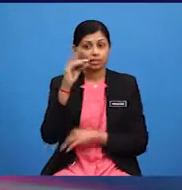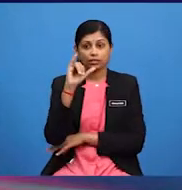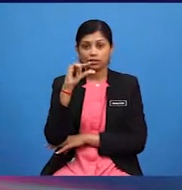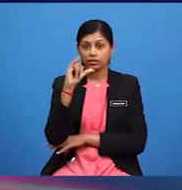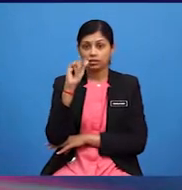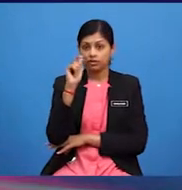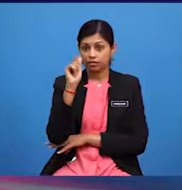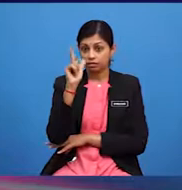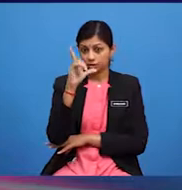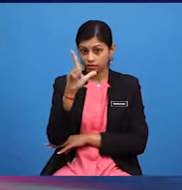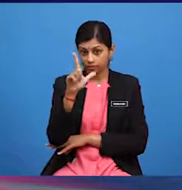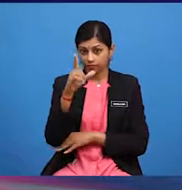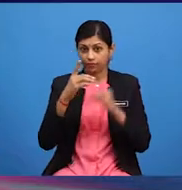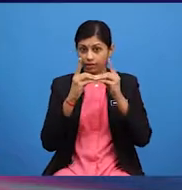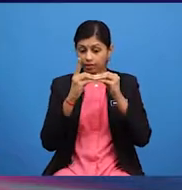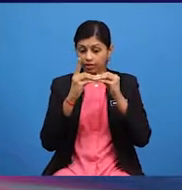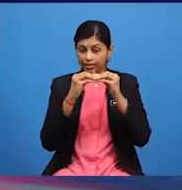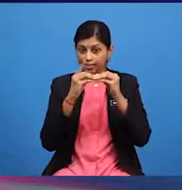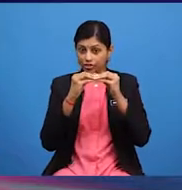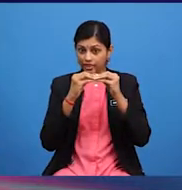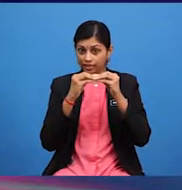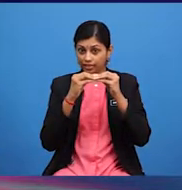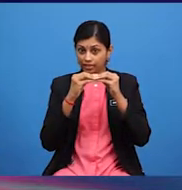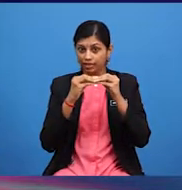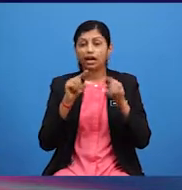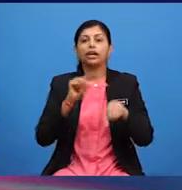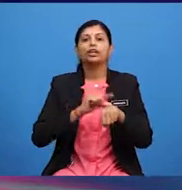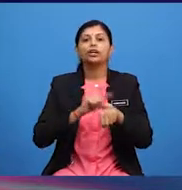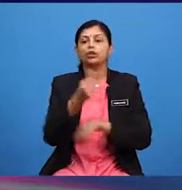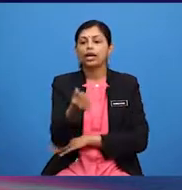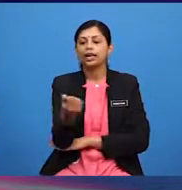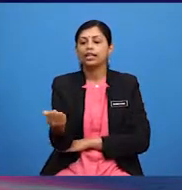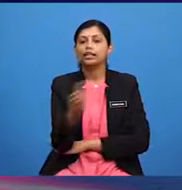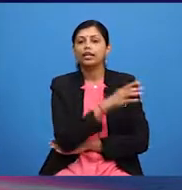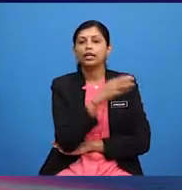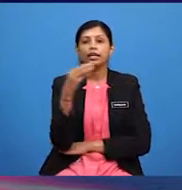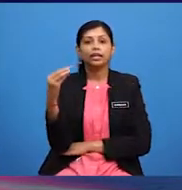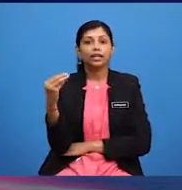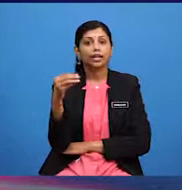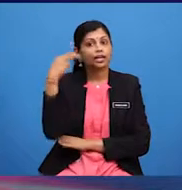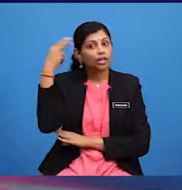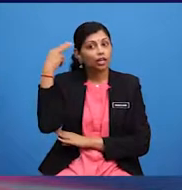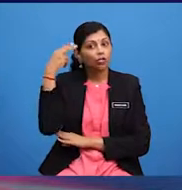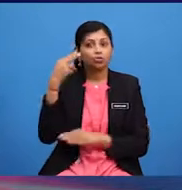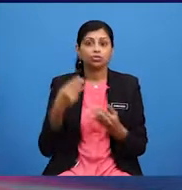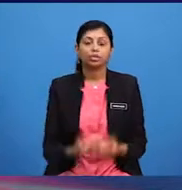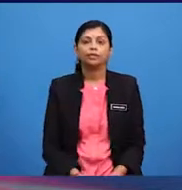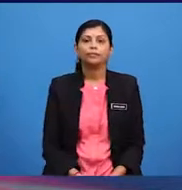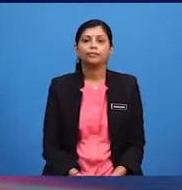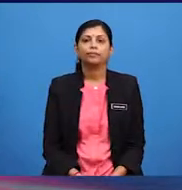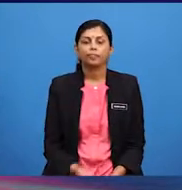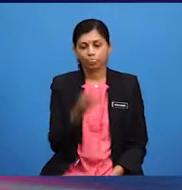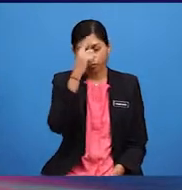ini menggunakan alatan dan aplikasi teknologi terkini untuk